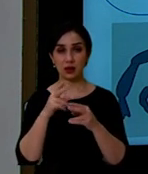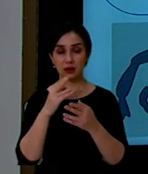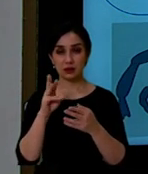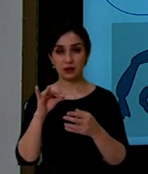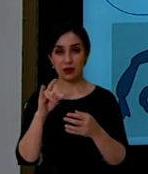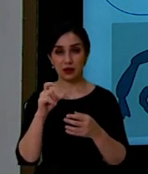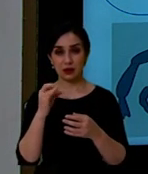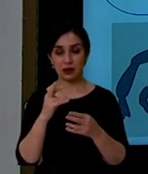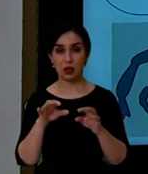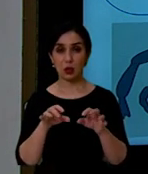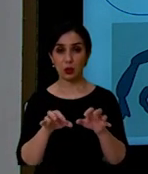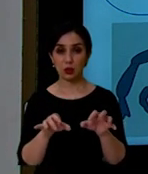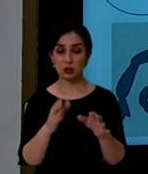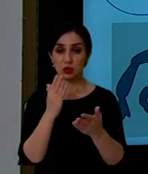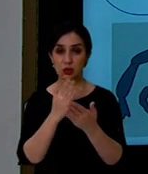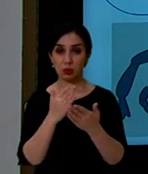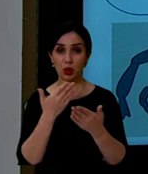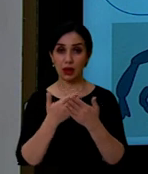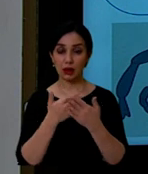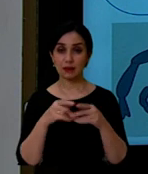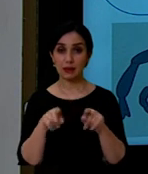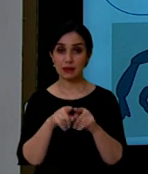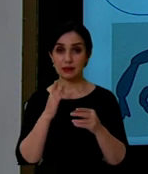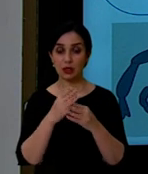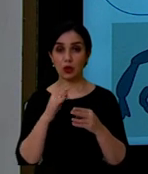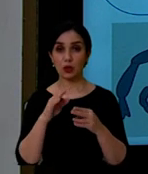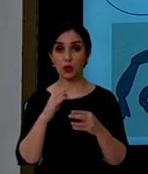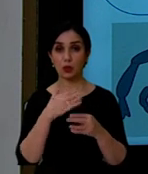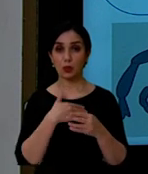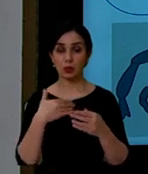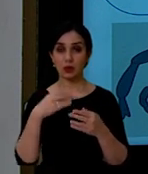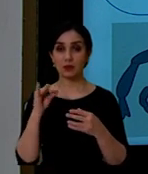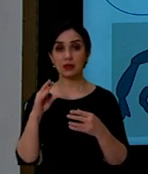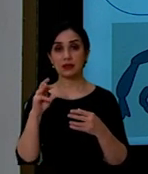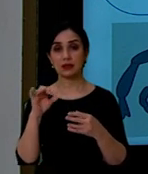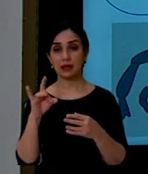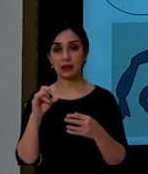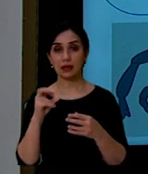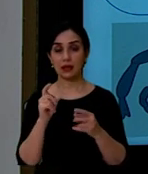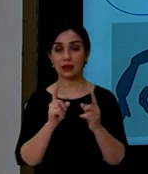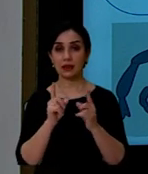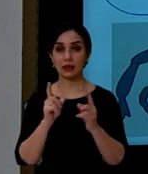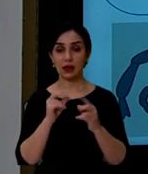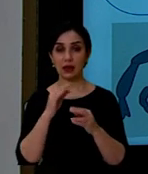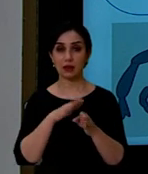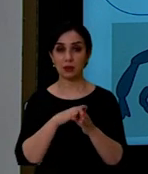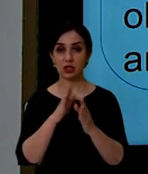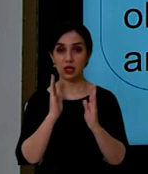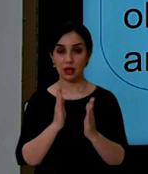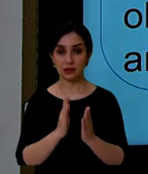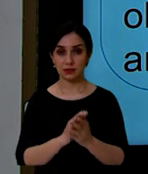traxeyalar, o'rgimchaksimonlarda esa o'pka va traxeya naylari bajaradi.